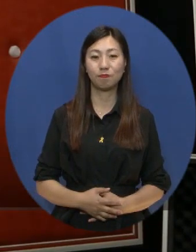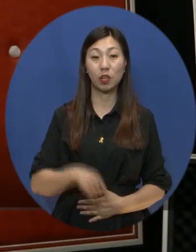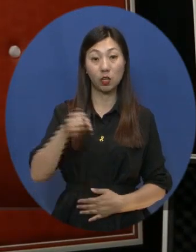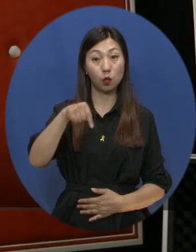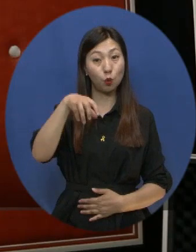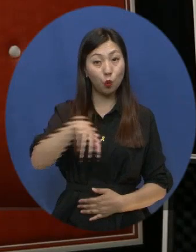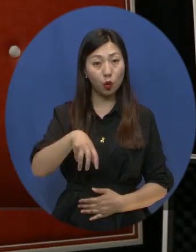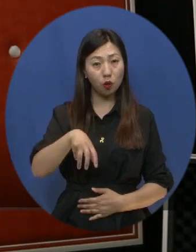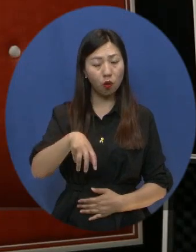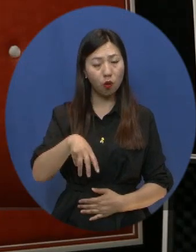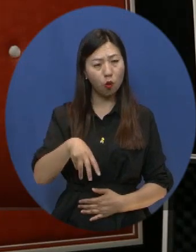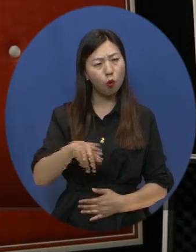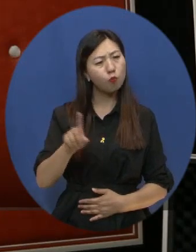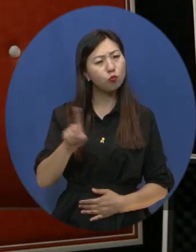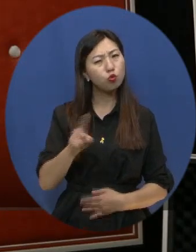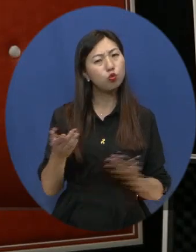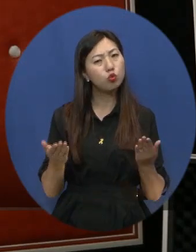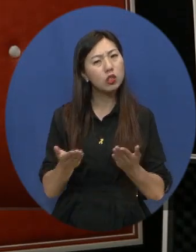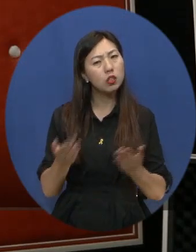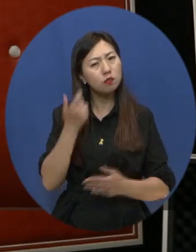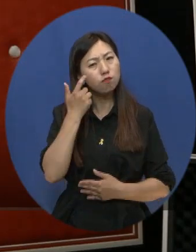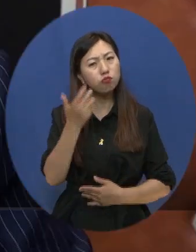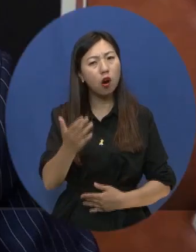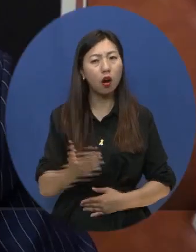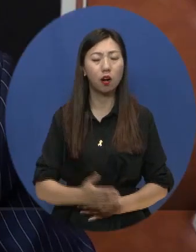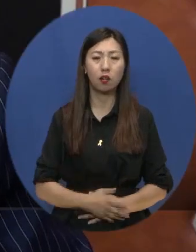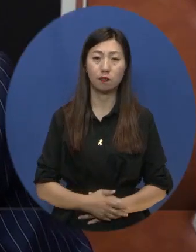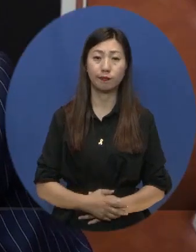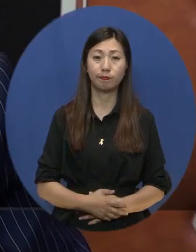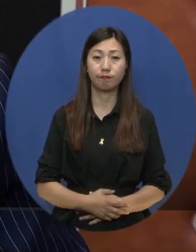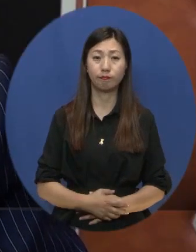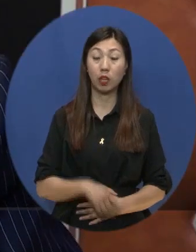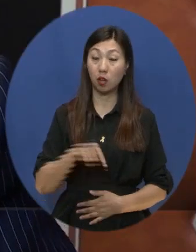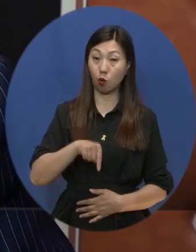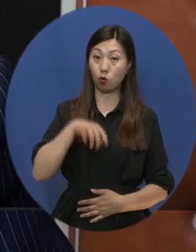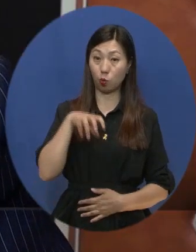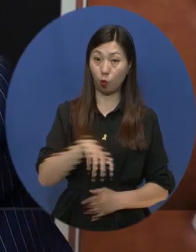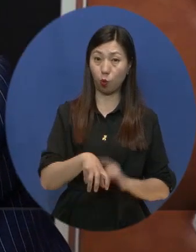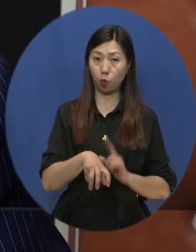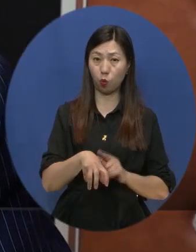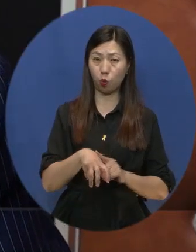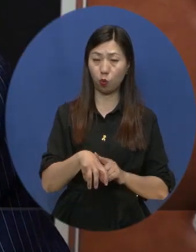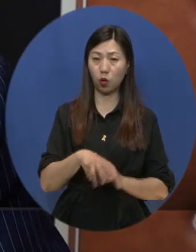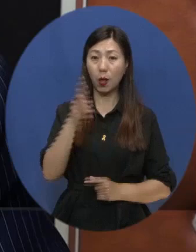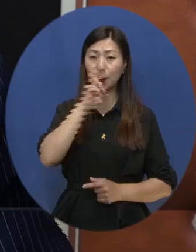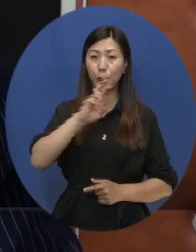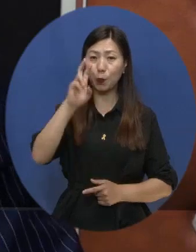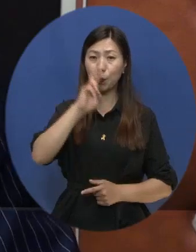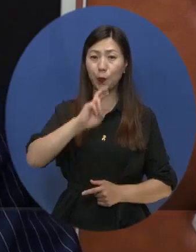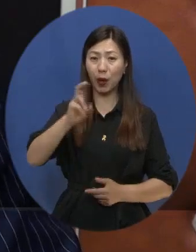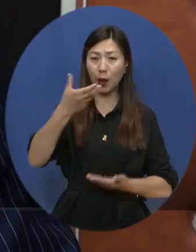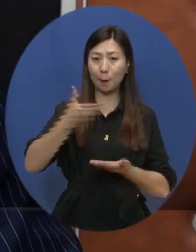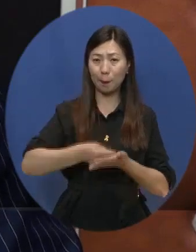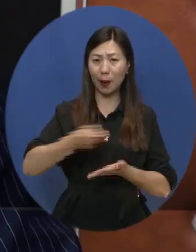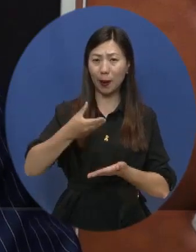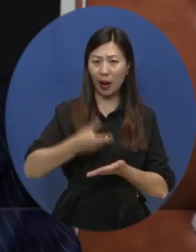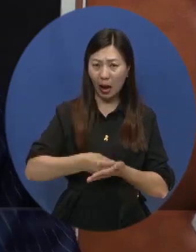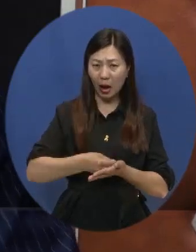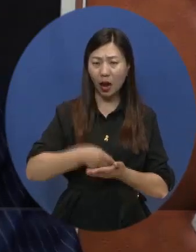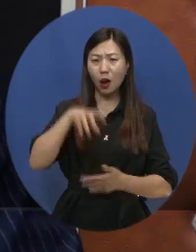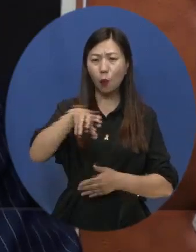이곳에서 주로 어떤 작업을 하시는 거예요? 이곳에서 제가 사실은 녹음실에 들어가기